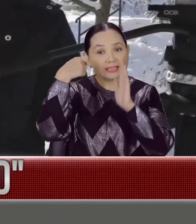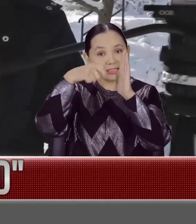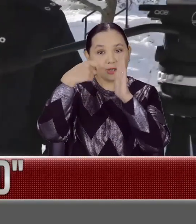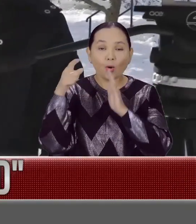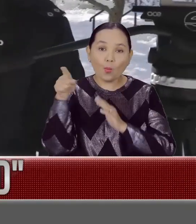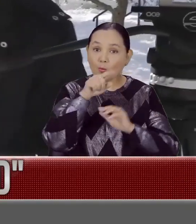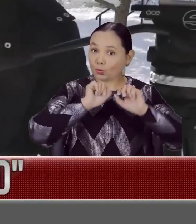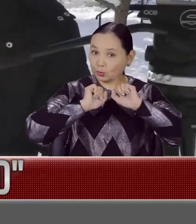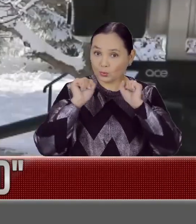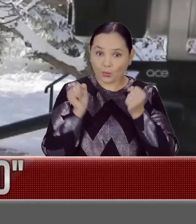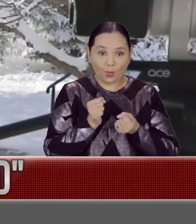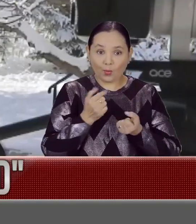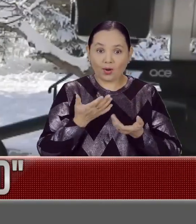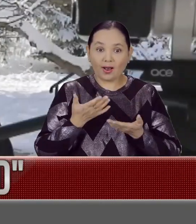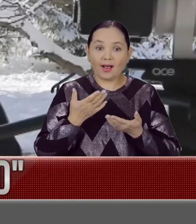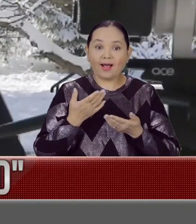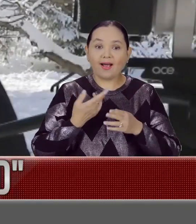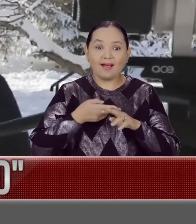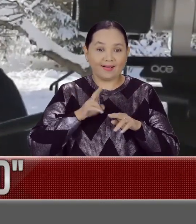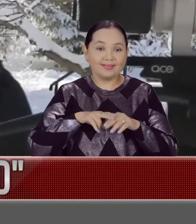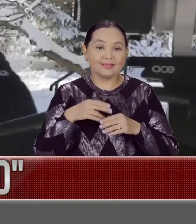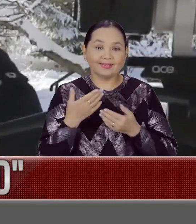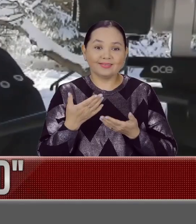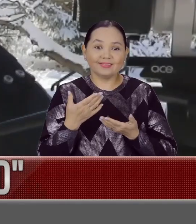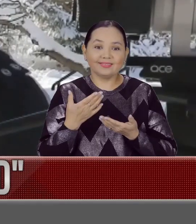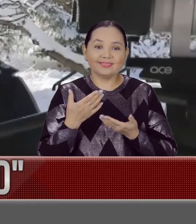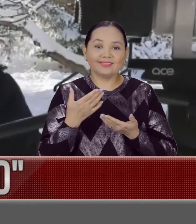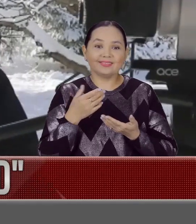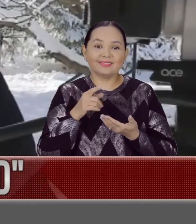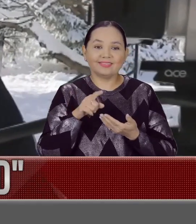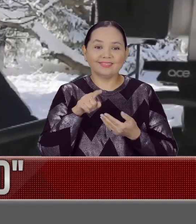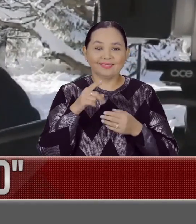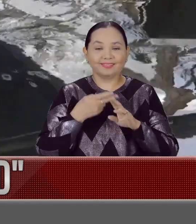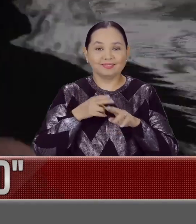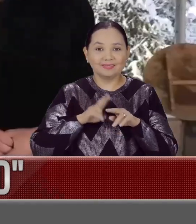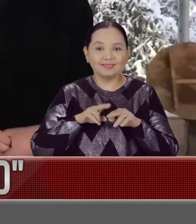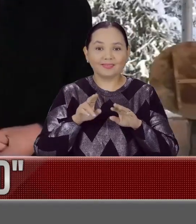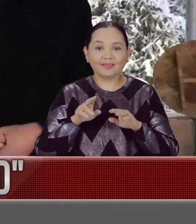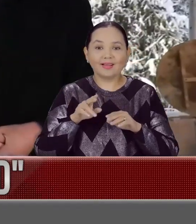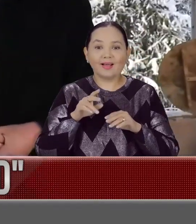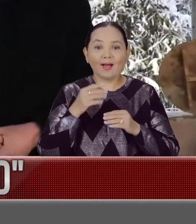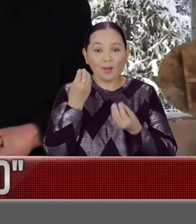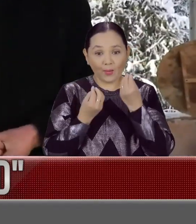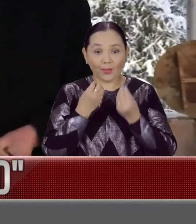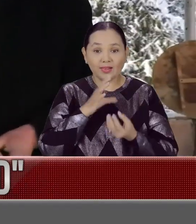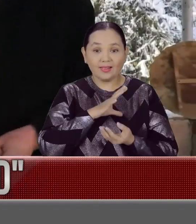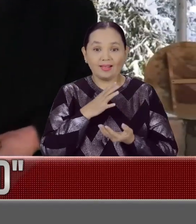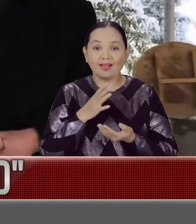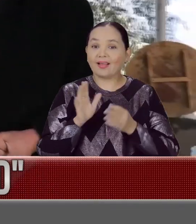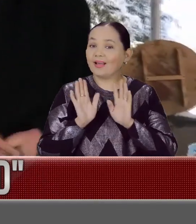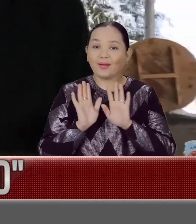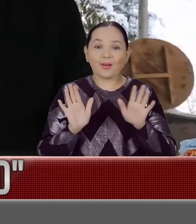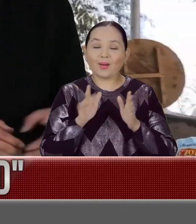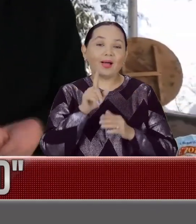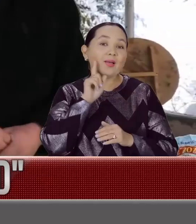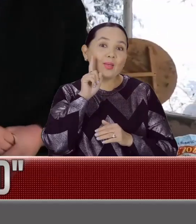Sovuq, vaqti sovuq, oyog'imdan sovuq bo'lib ketdi. Men o'zim bilar ekanman. Bu joyni kesib tashla. Qorbiron o'ynadingizmi? Yo'q,